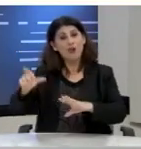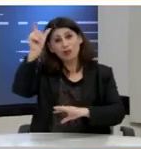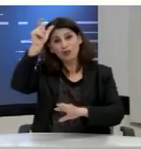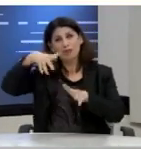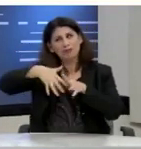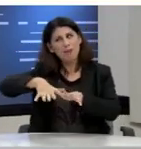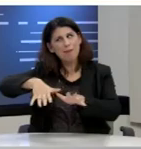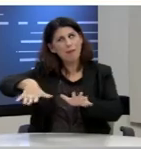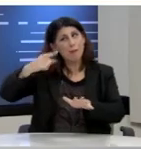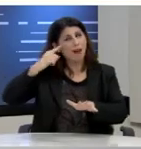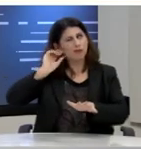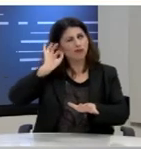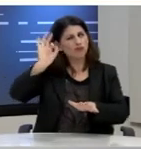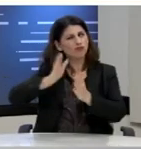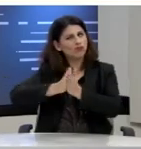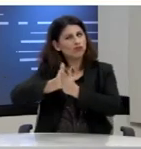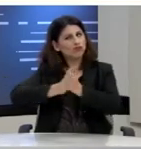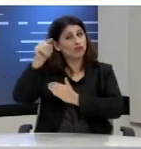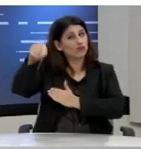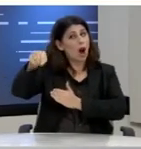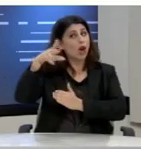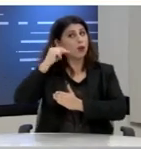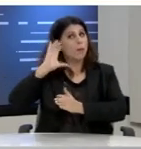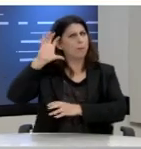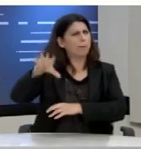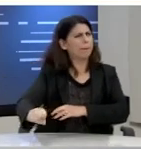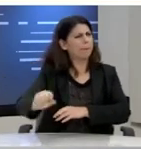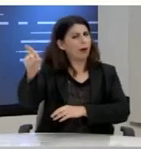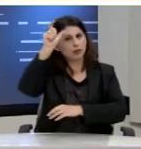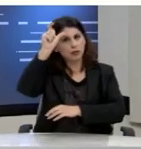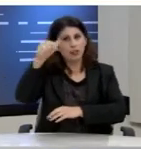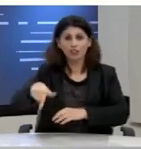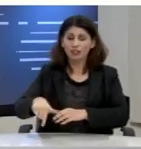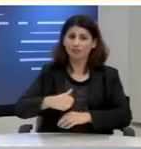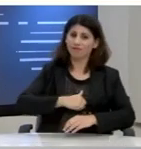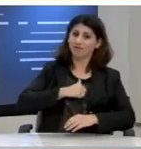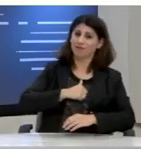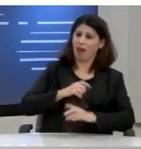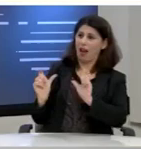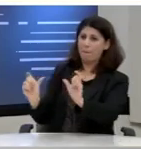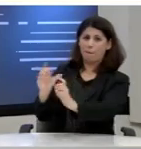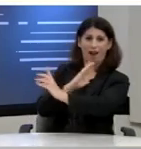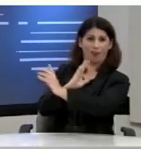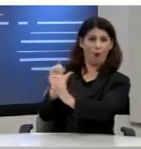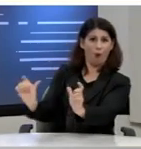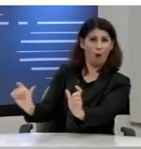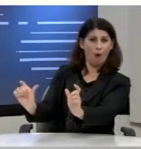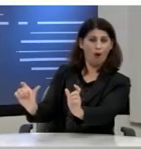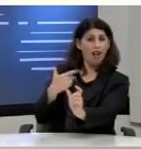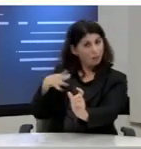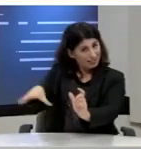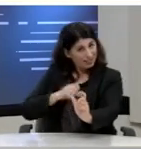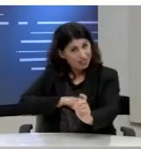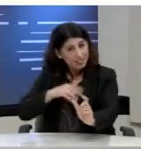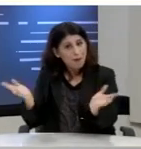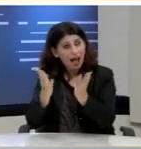επεκτατισμό. Καμαρώνται ακόμα σύντροφοι και φίλοι τη Κινάλια το εμπάργο? Νομίζετε ότι πήραμε και πετύχαμε κάτι με το